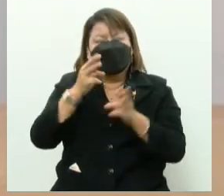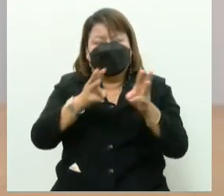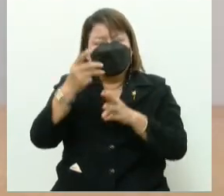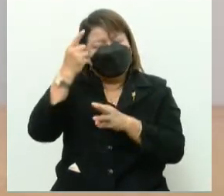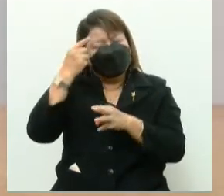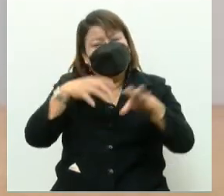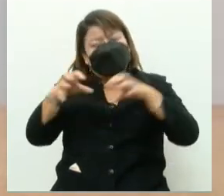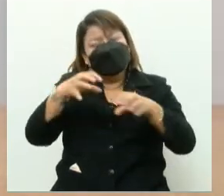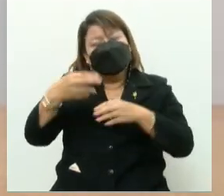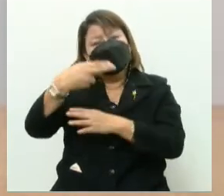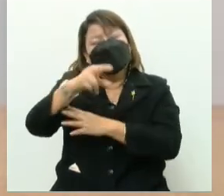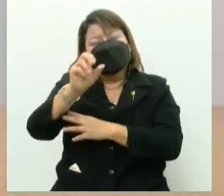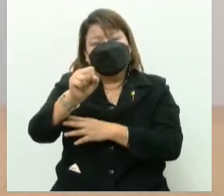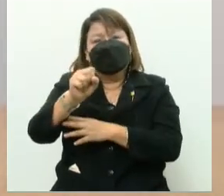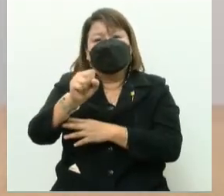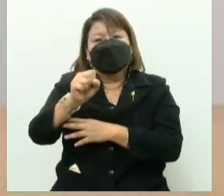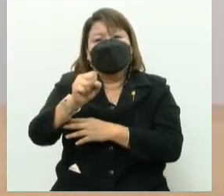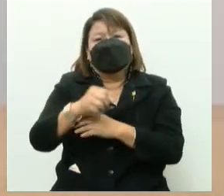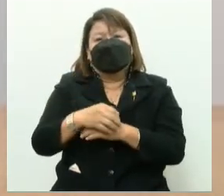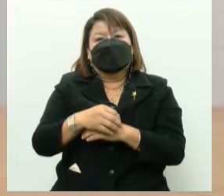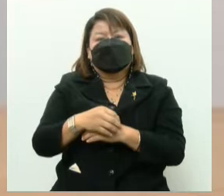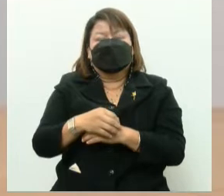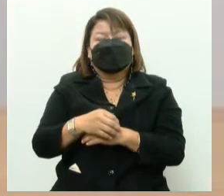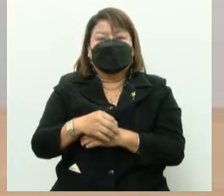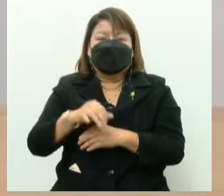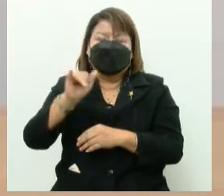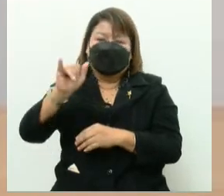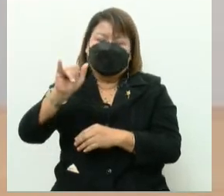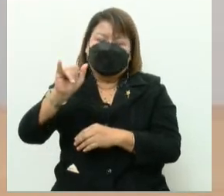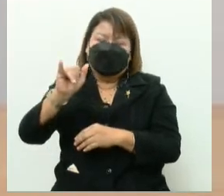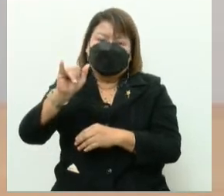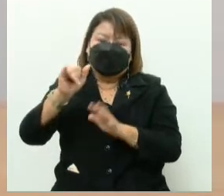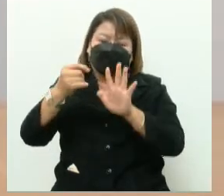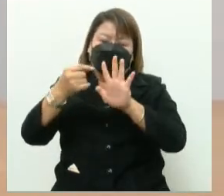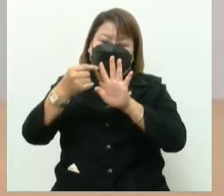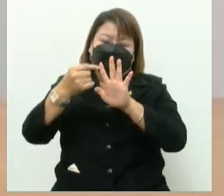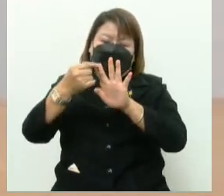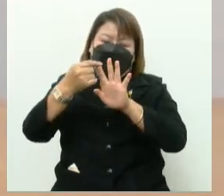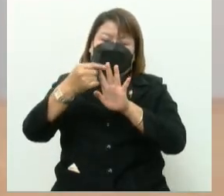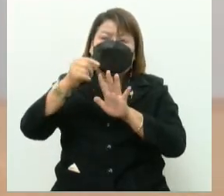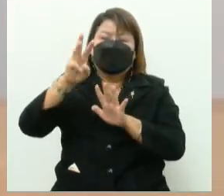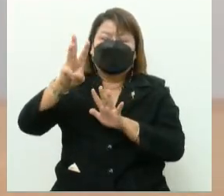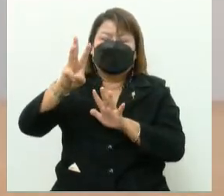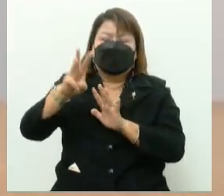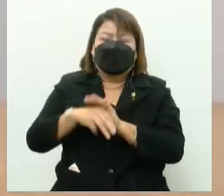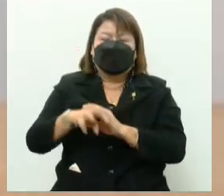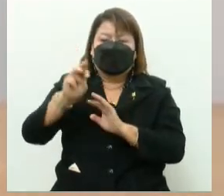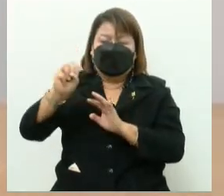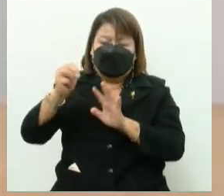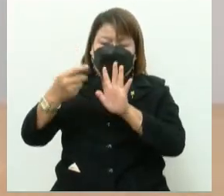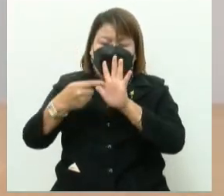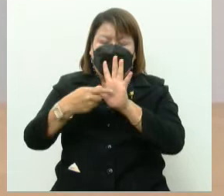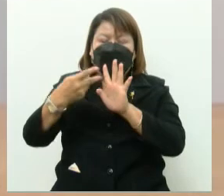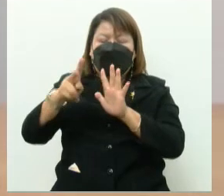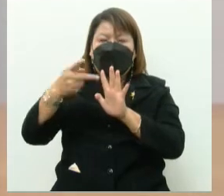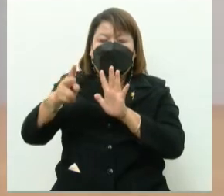ทำหลักสูตรยุวมัคคุเทศเทวสถานพันปีหลากเรื่องเล่า